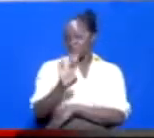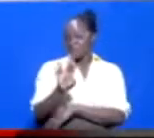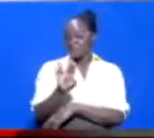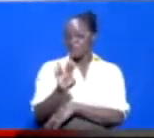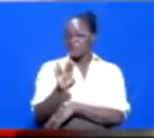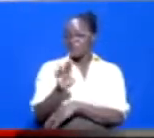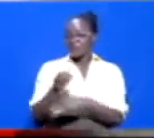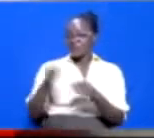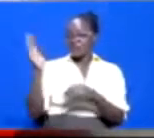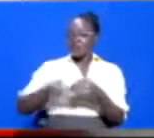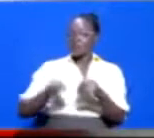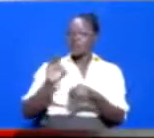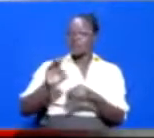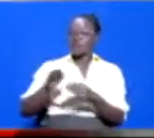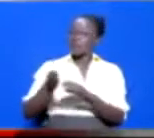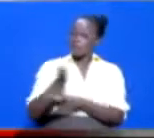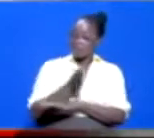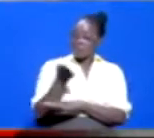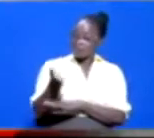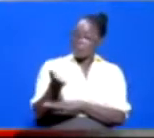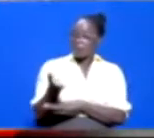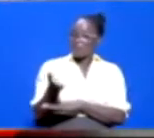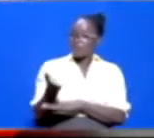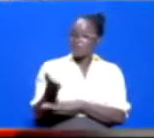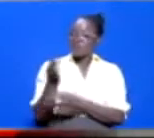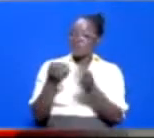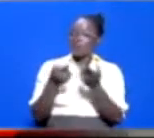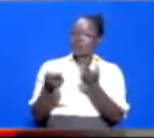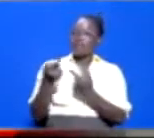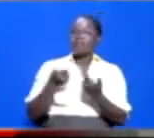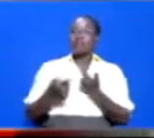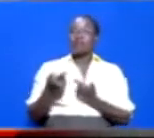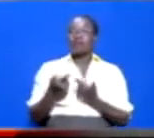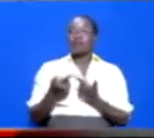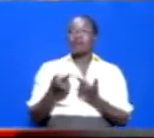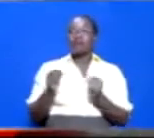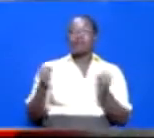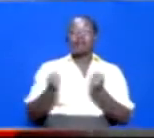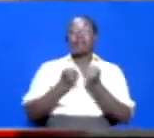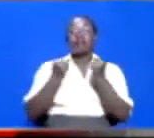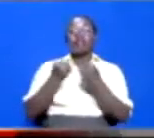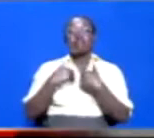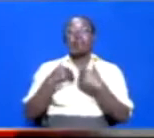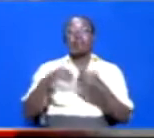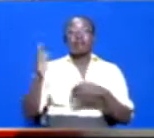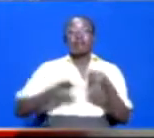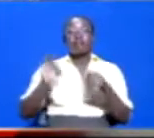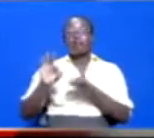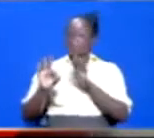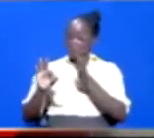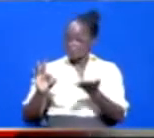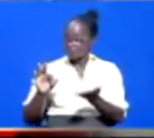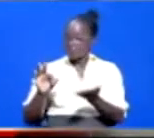wale watatu ambaye wako pale ndani. So ikiwa wataingia wanne wanaweza kuwa na nguvu zaidi ya wale watatu ambaye walikuwa pale